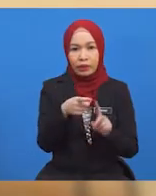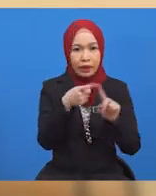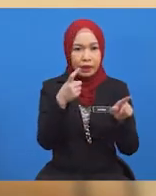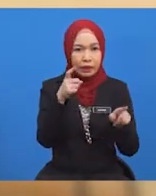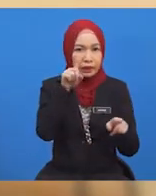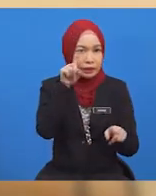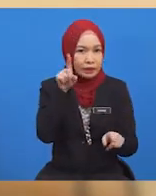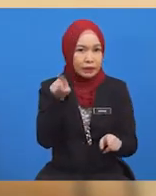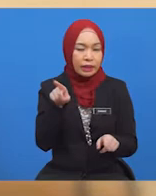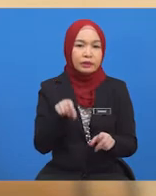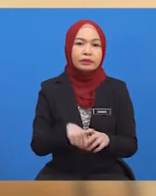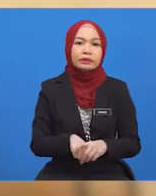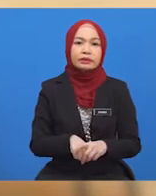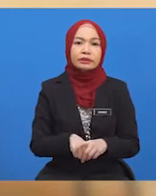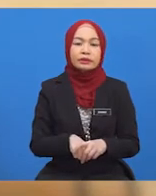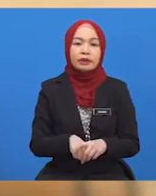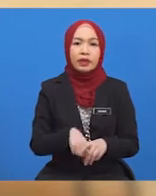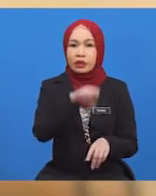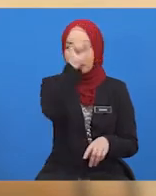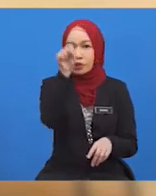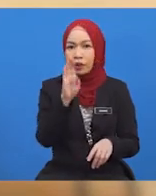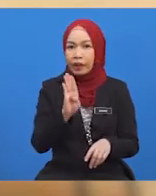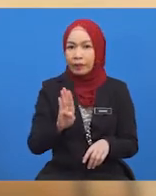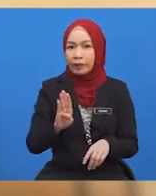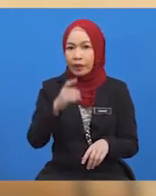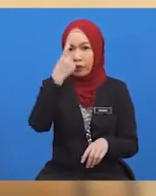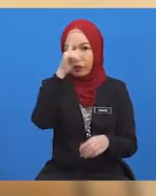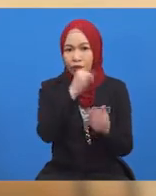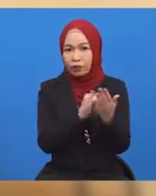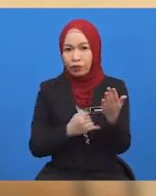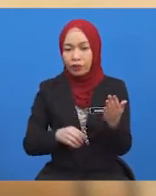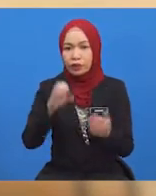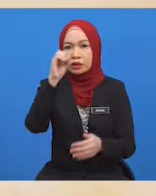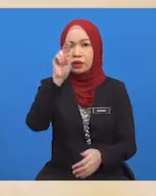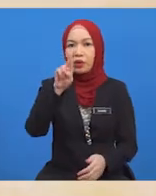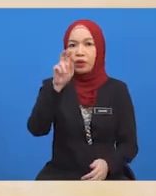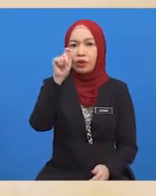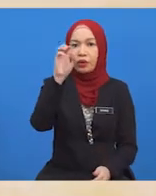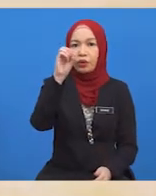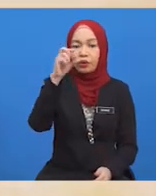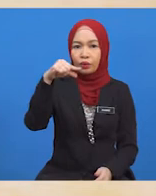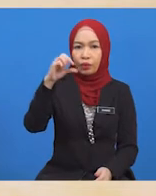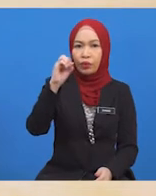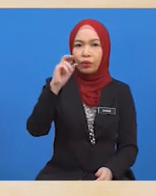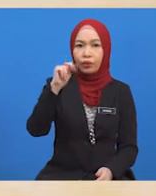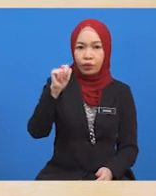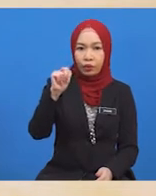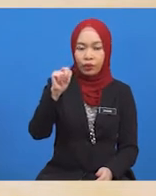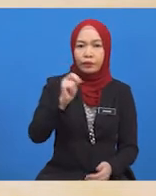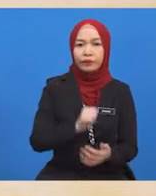Seterusnya, bagi soalan B, iaitu melukis uncuran ortogon satah